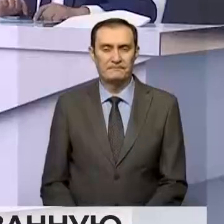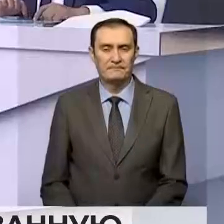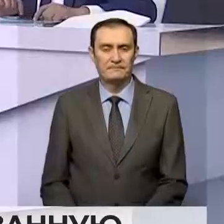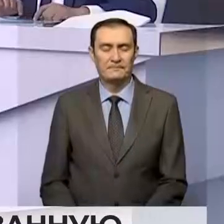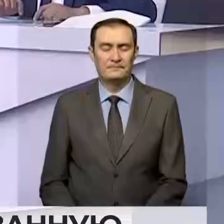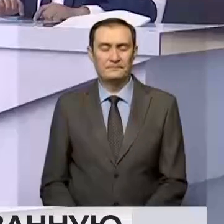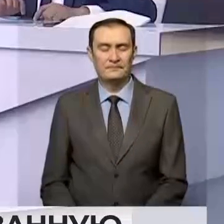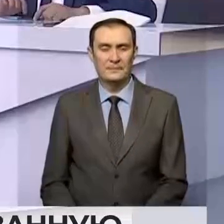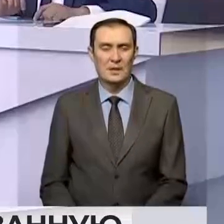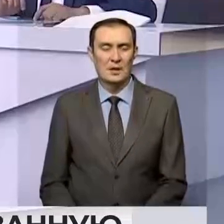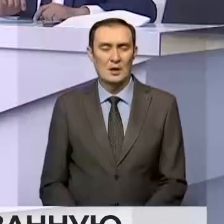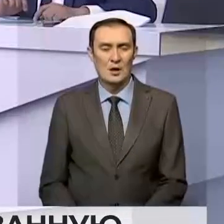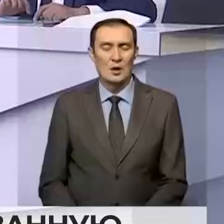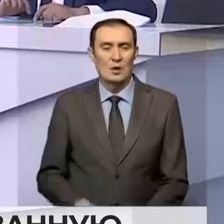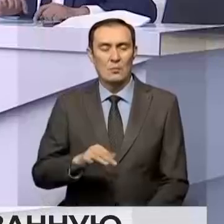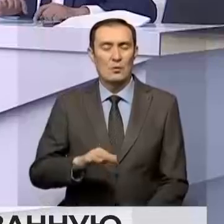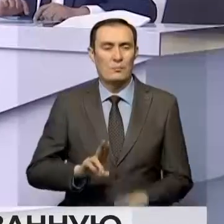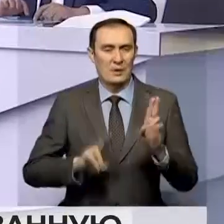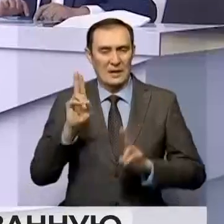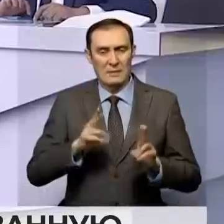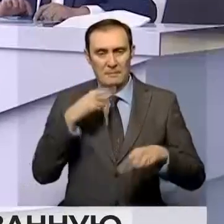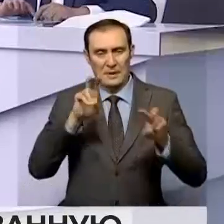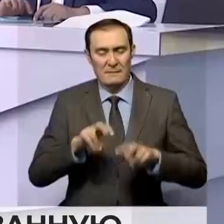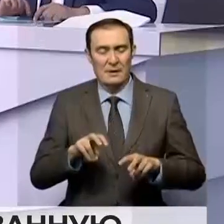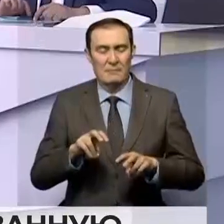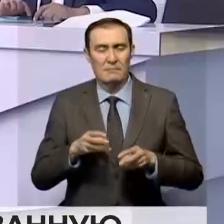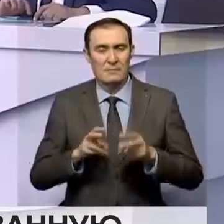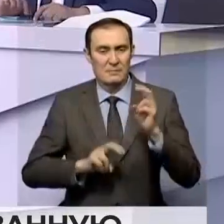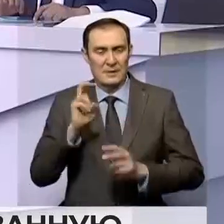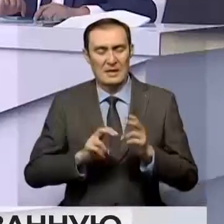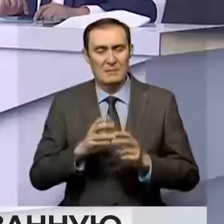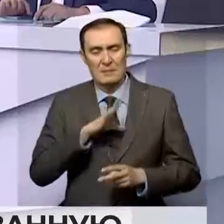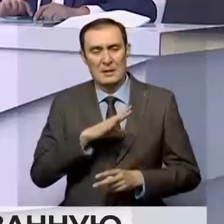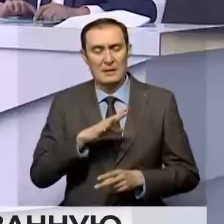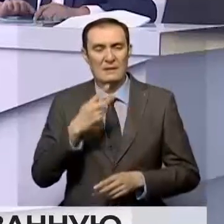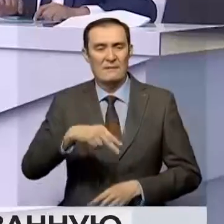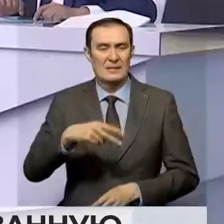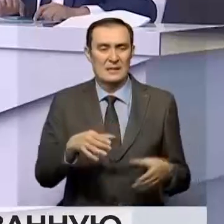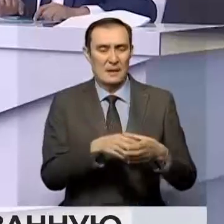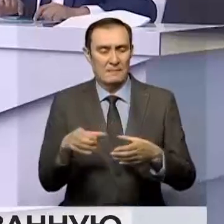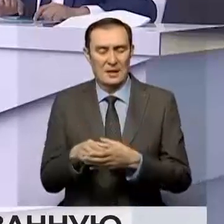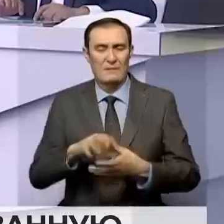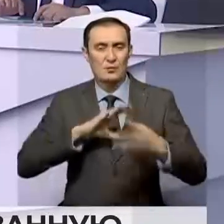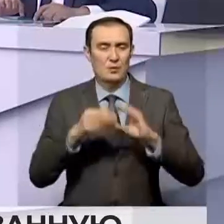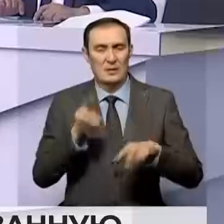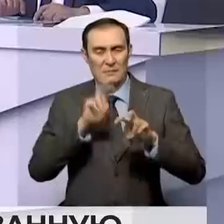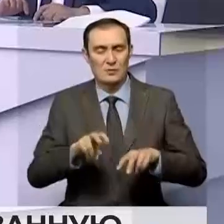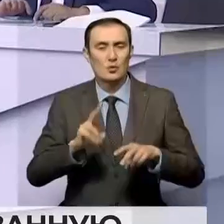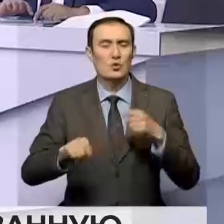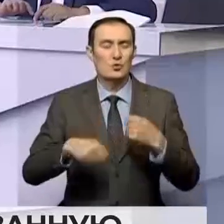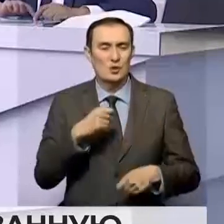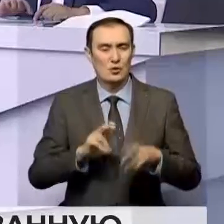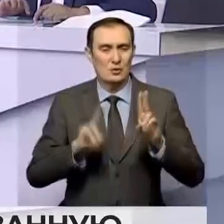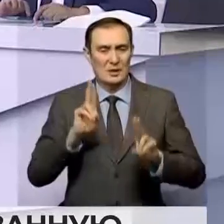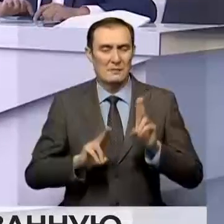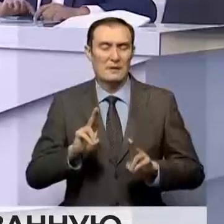сцк согласно графика проверок предприятий на сегодняшний день проверены 20 предприятий по результатам данных проверок за нарушение требований